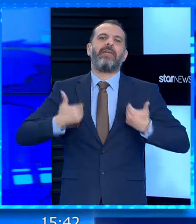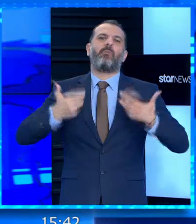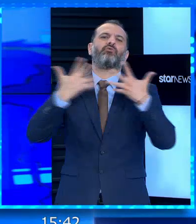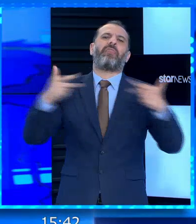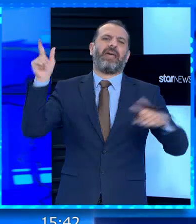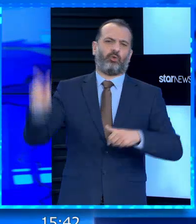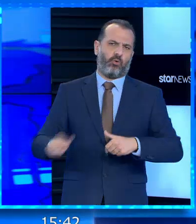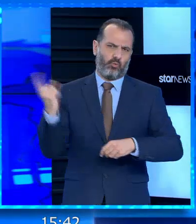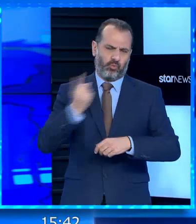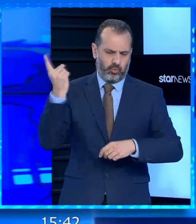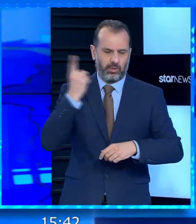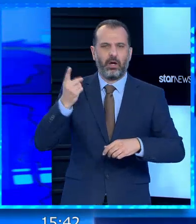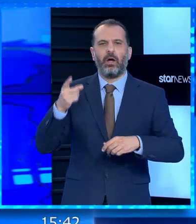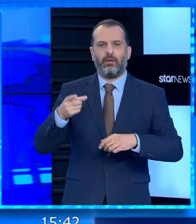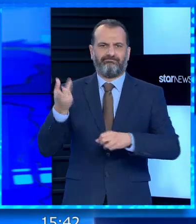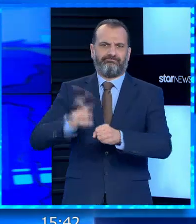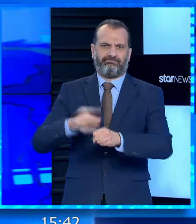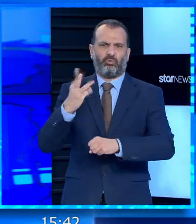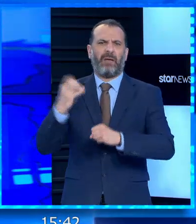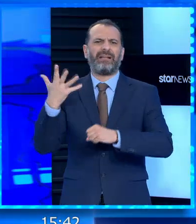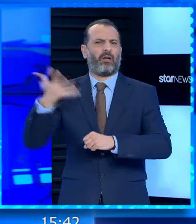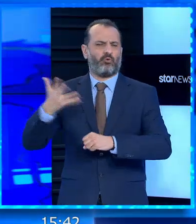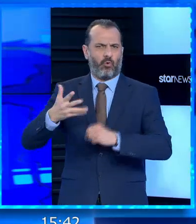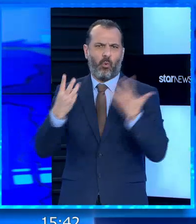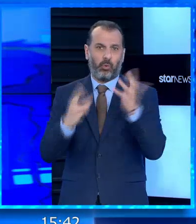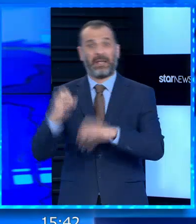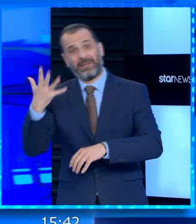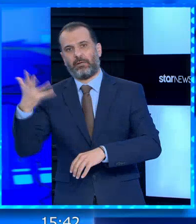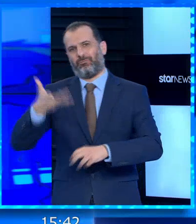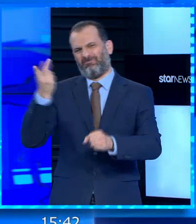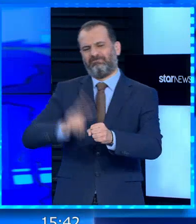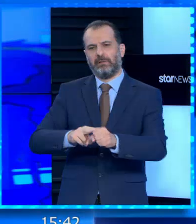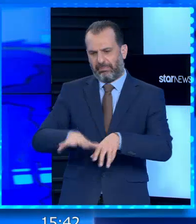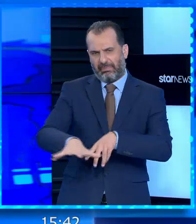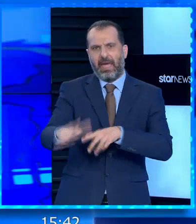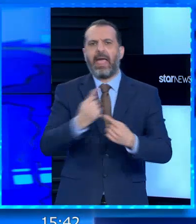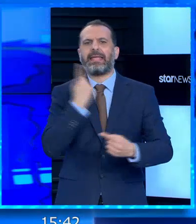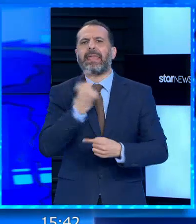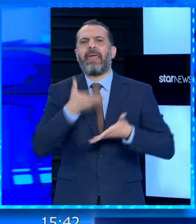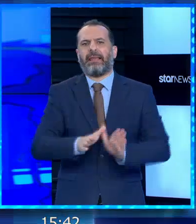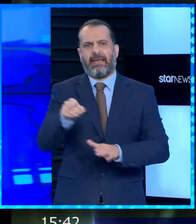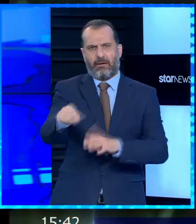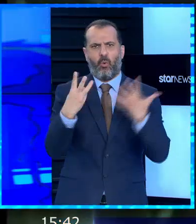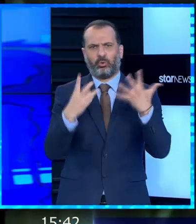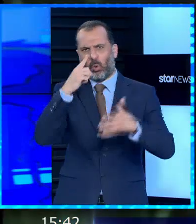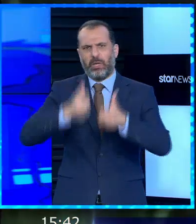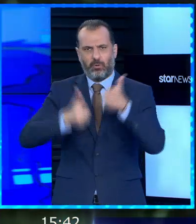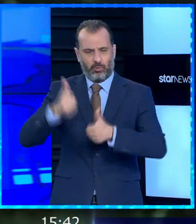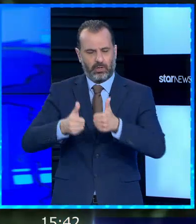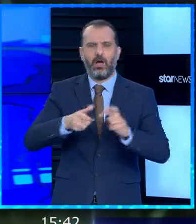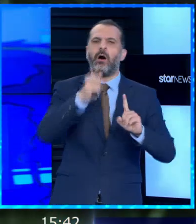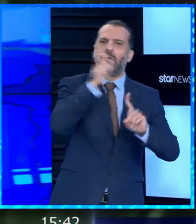της, στις 8 Ιουνίου θα ήταν. Μέχρι το τέλος ήταν στο πλευρό της, η οικογένειά της και οι κόρες της. Παντρεύτηκε τον